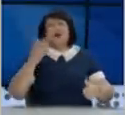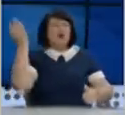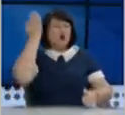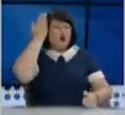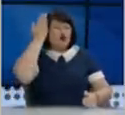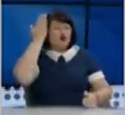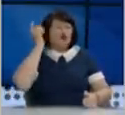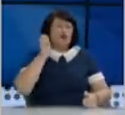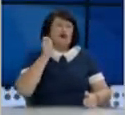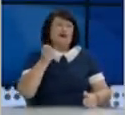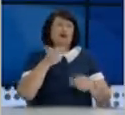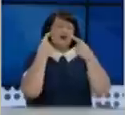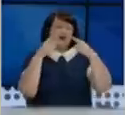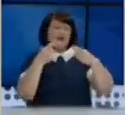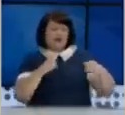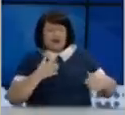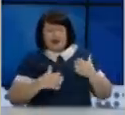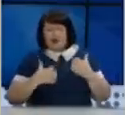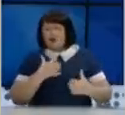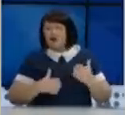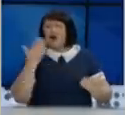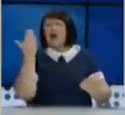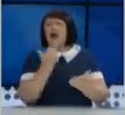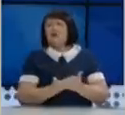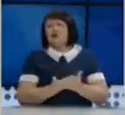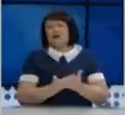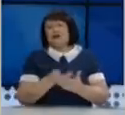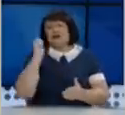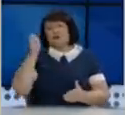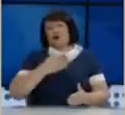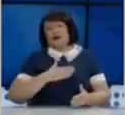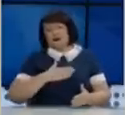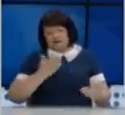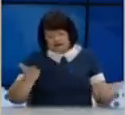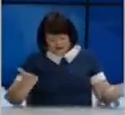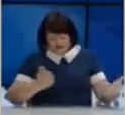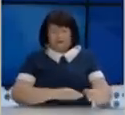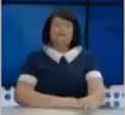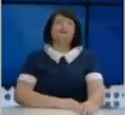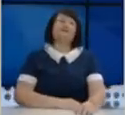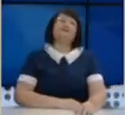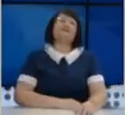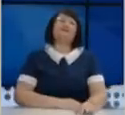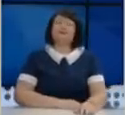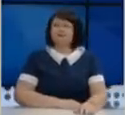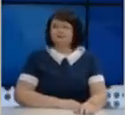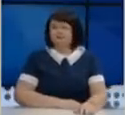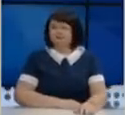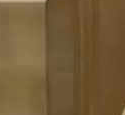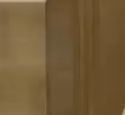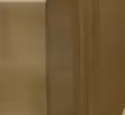Έχουμε διαφορετικές αγωνίες και αυτό το αποδεικνύει η πολιτική μας διαδρομή. Σας ευχαριστώ πολύ.